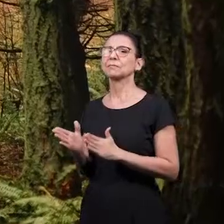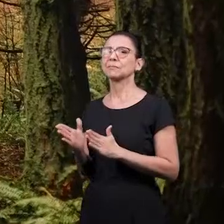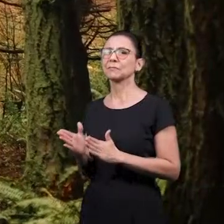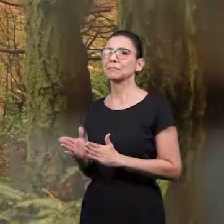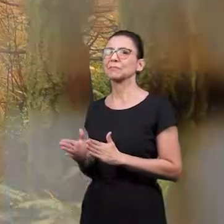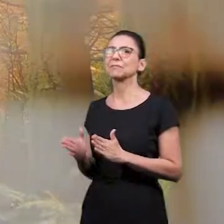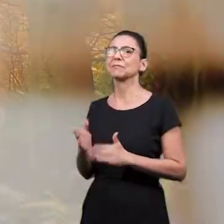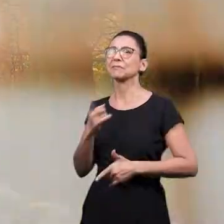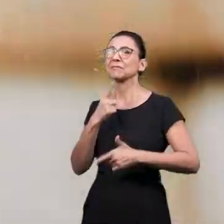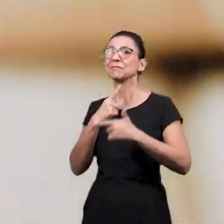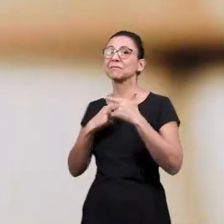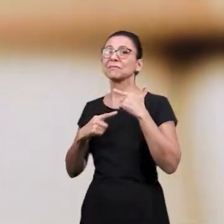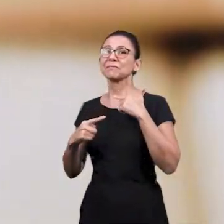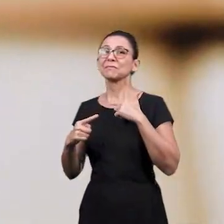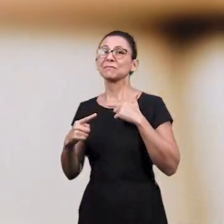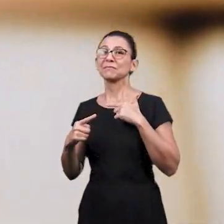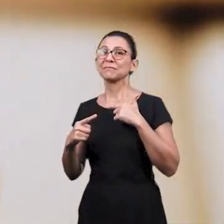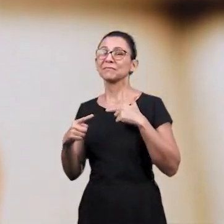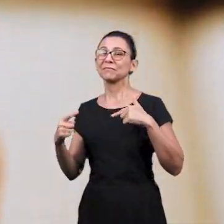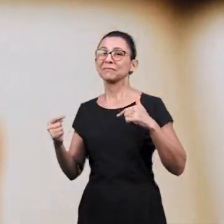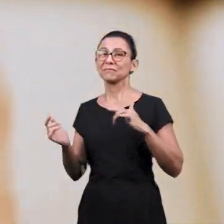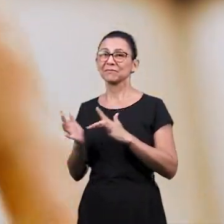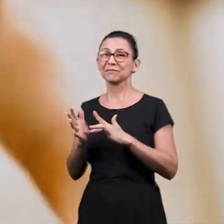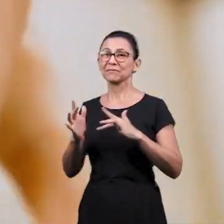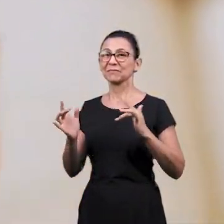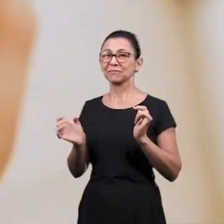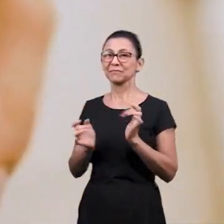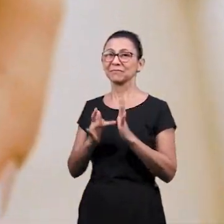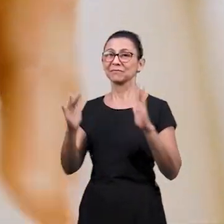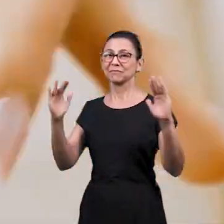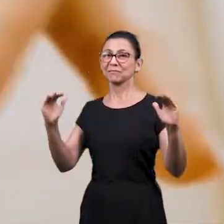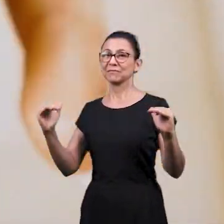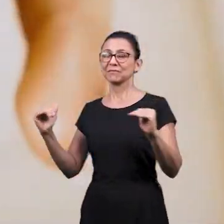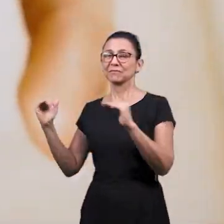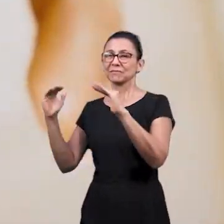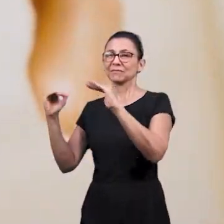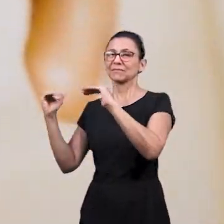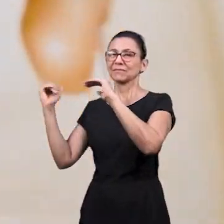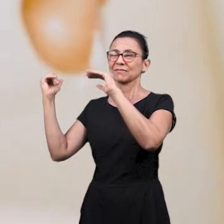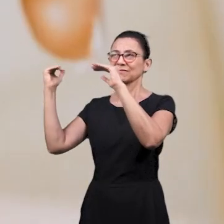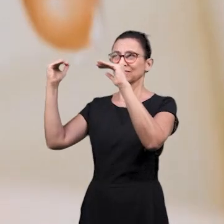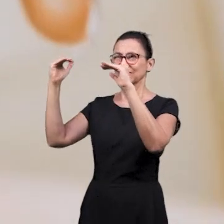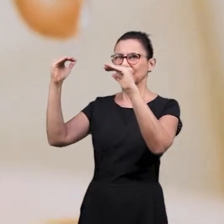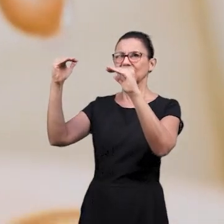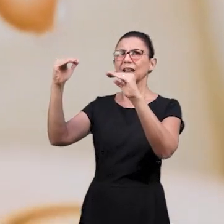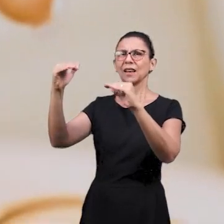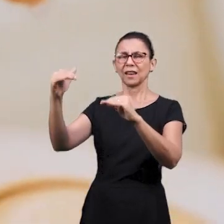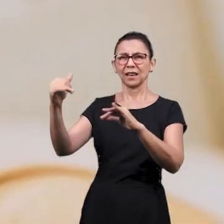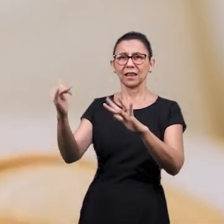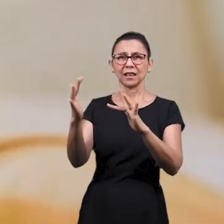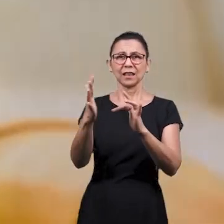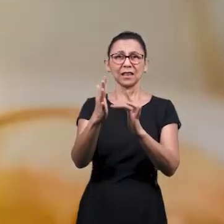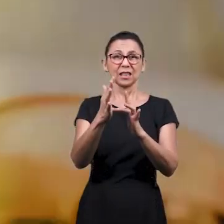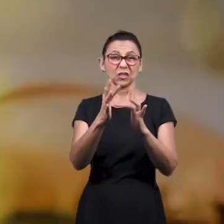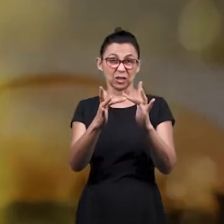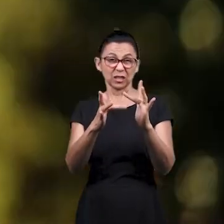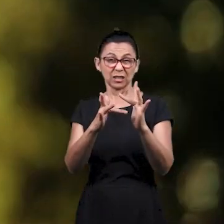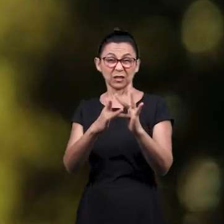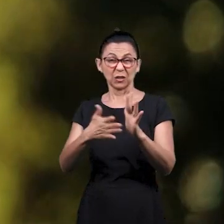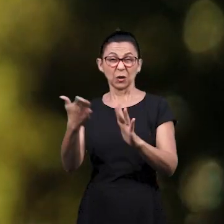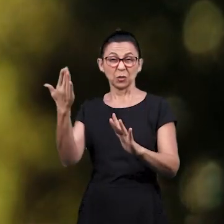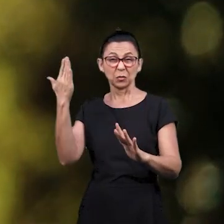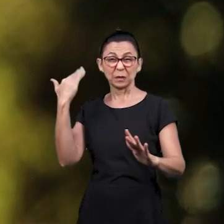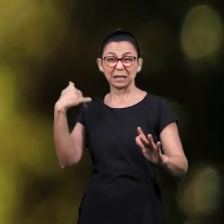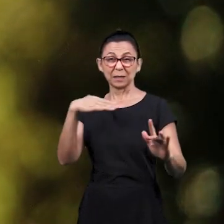ведет нас в Его свете. Лишь Иисуса я хочу хвалить.